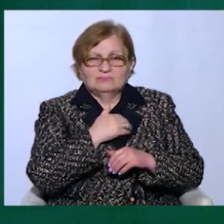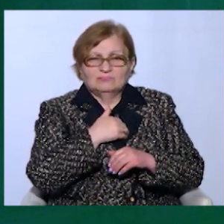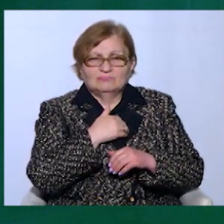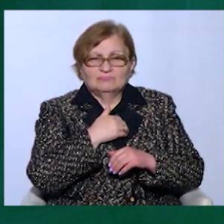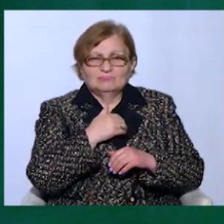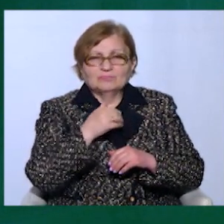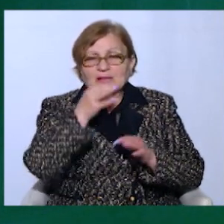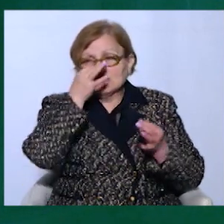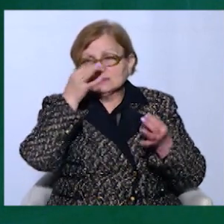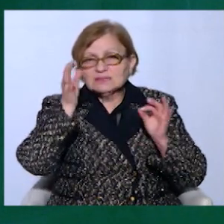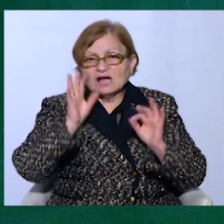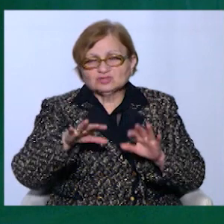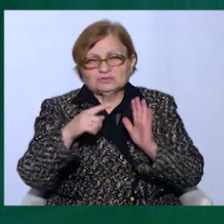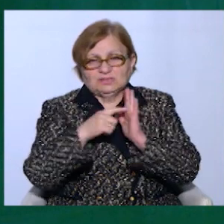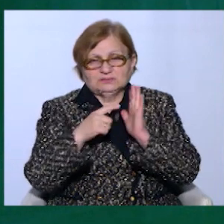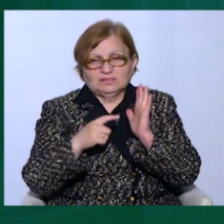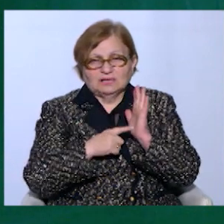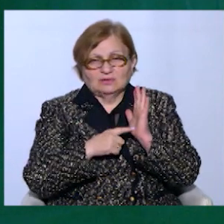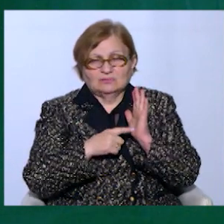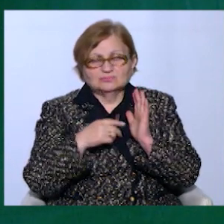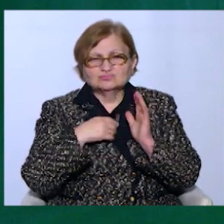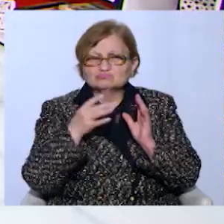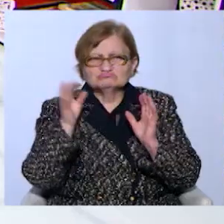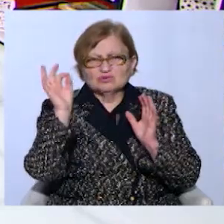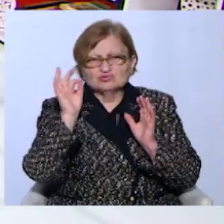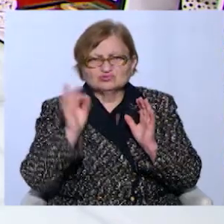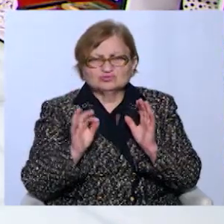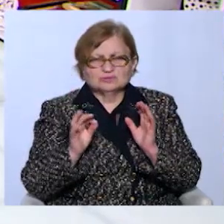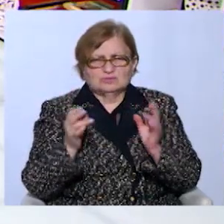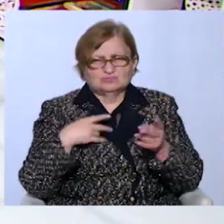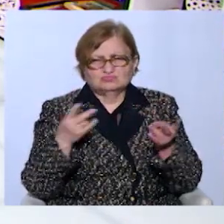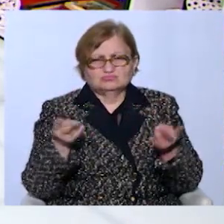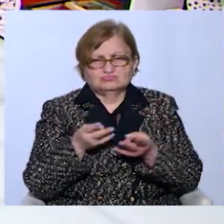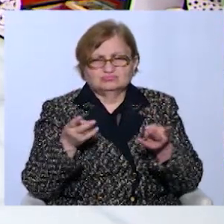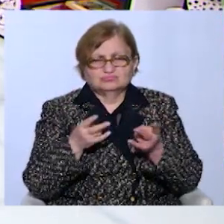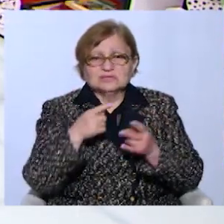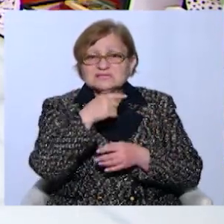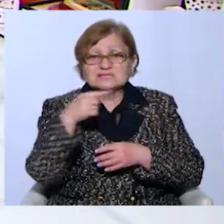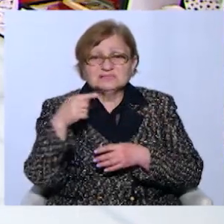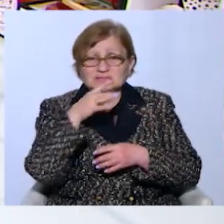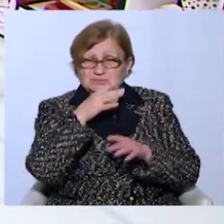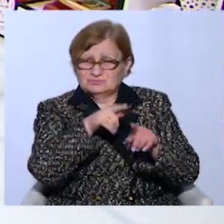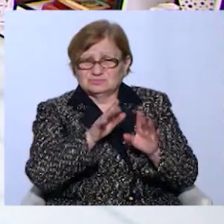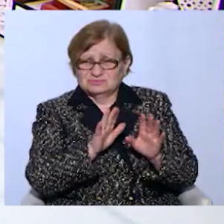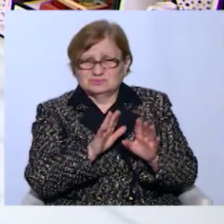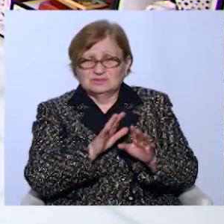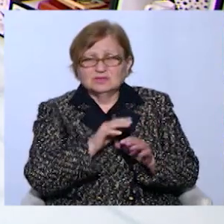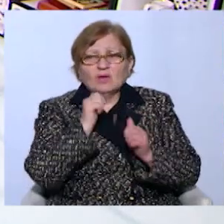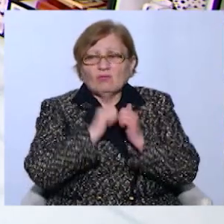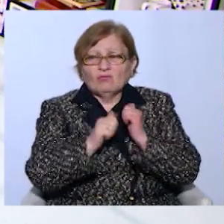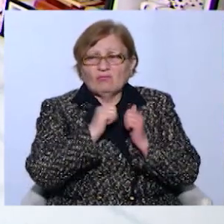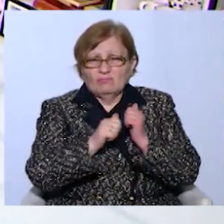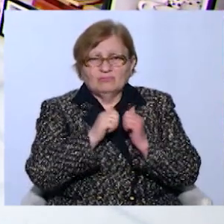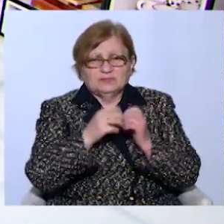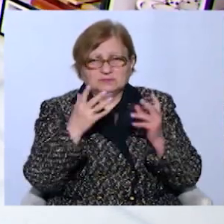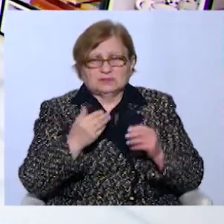ნაშთიან გაყოფას, რომელიც ძალიან ხშირად მიჭირდება ხოლმე, არა მარტო აქ წილადებზე მოქმედებების დროს, არამედ ყოველდღიურ